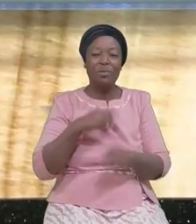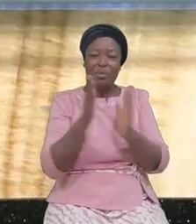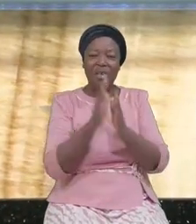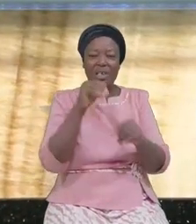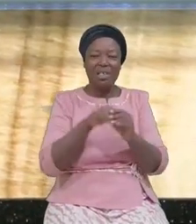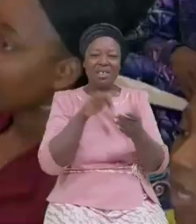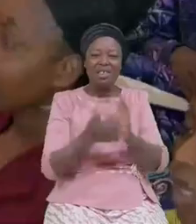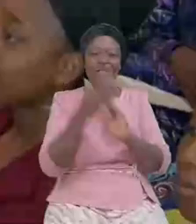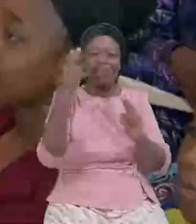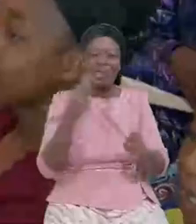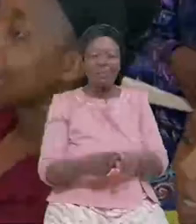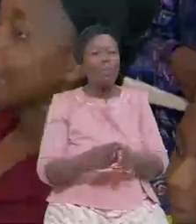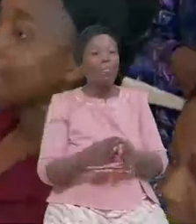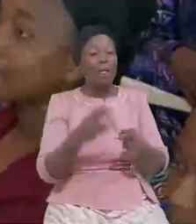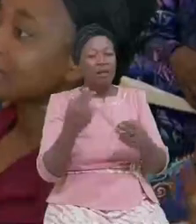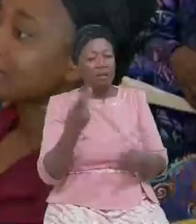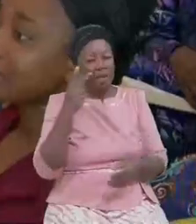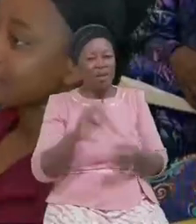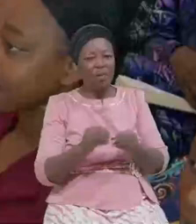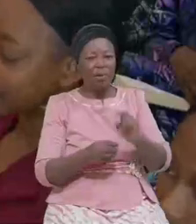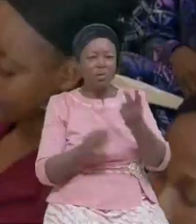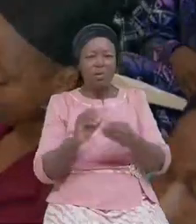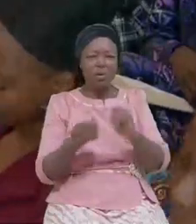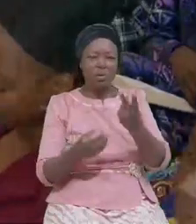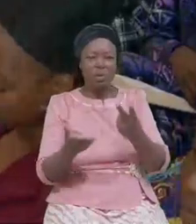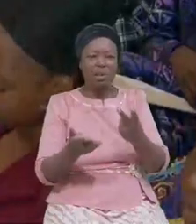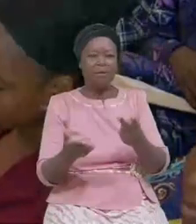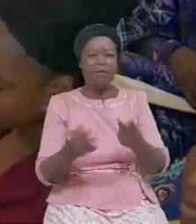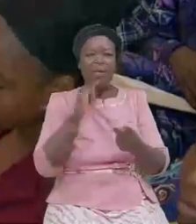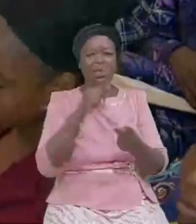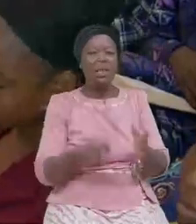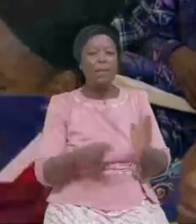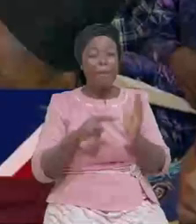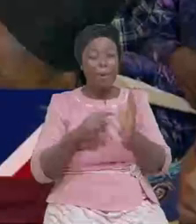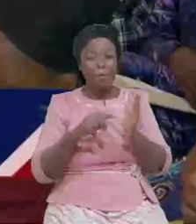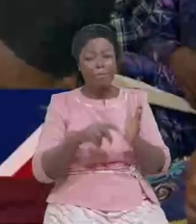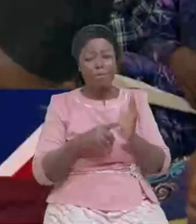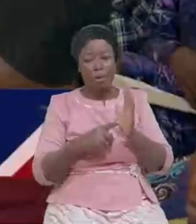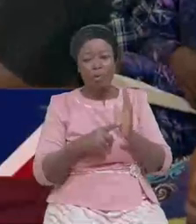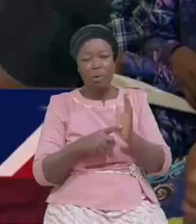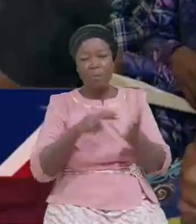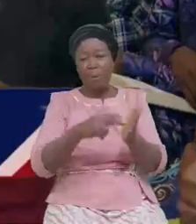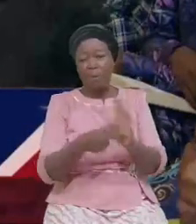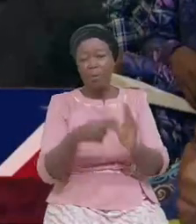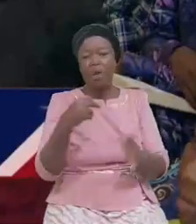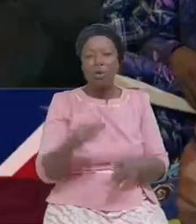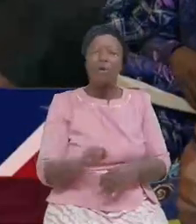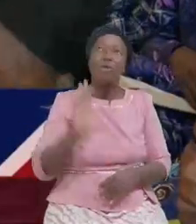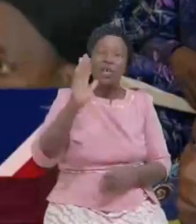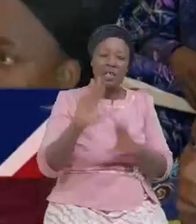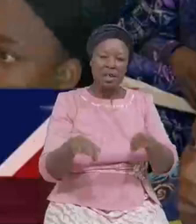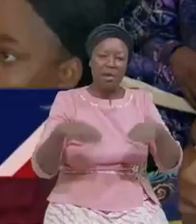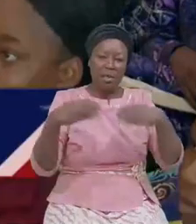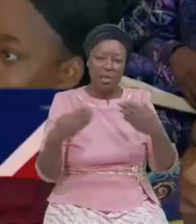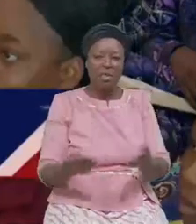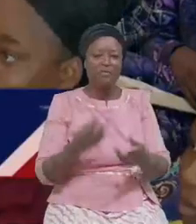Jésus. Considérez le point 2, le petit point 2, c'est le but de sa visitation pourvue. Il nous